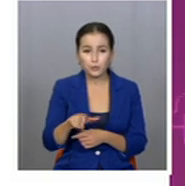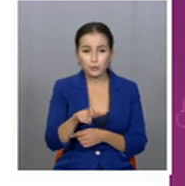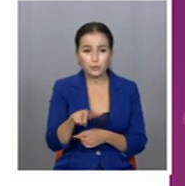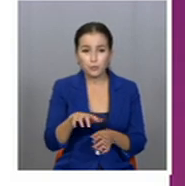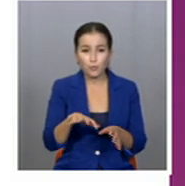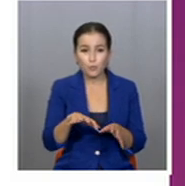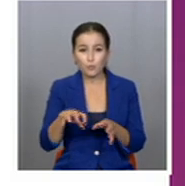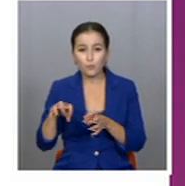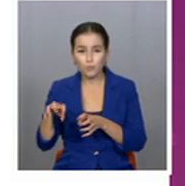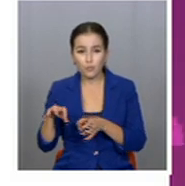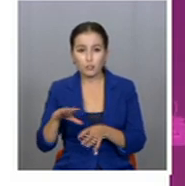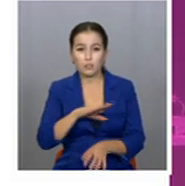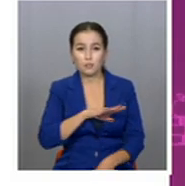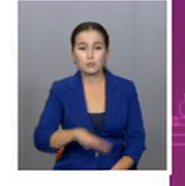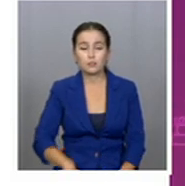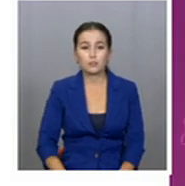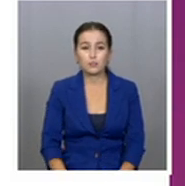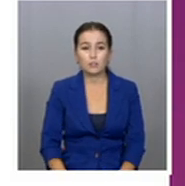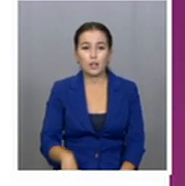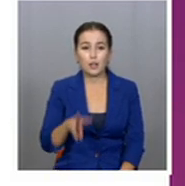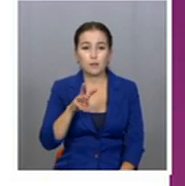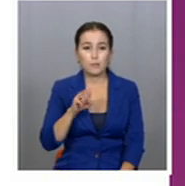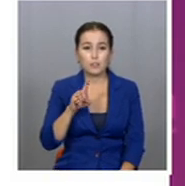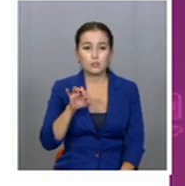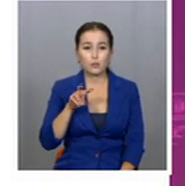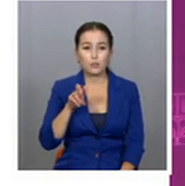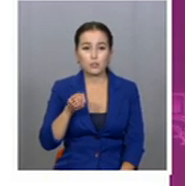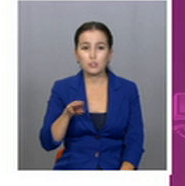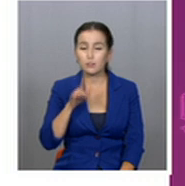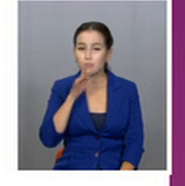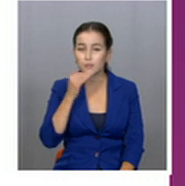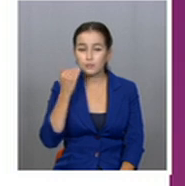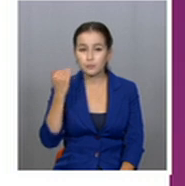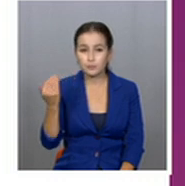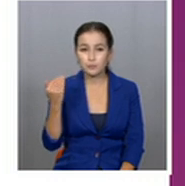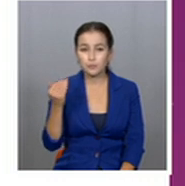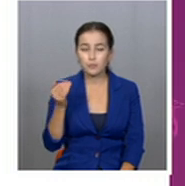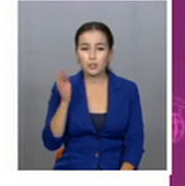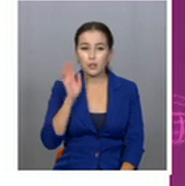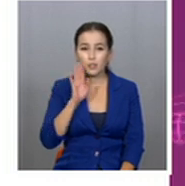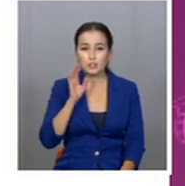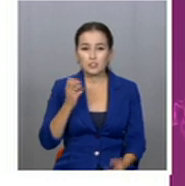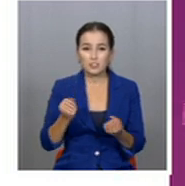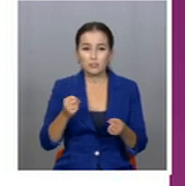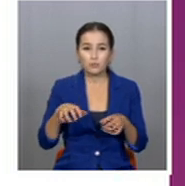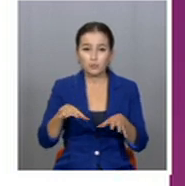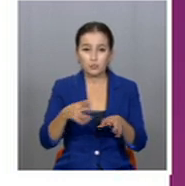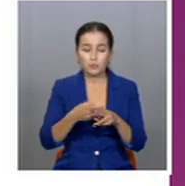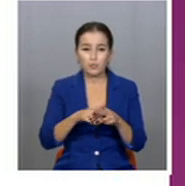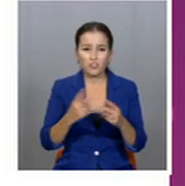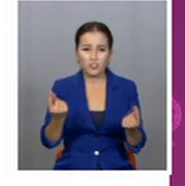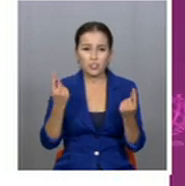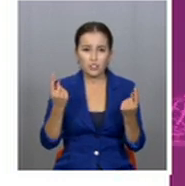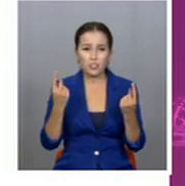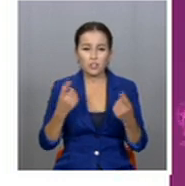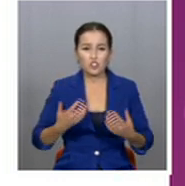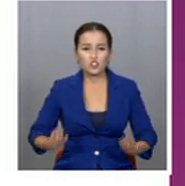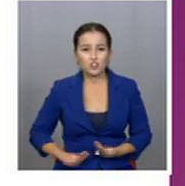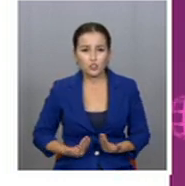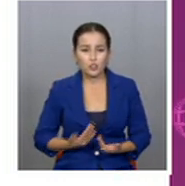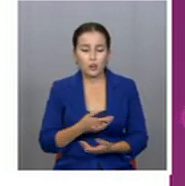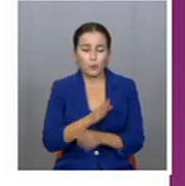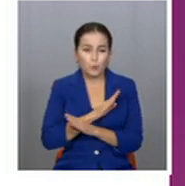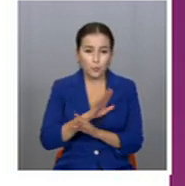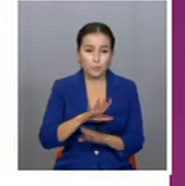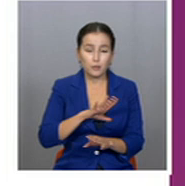қалды. Мезолит дәуірі. Мұз басу дәуірінде ірі аңдар қырылып қалған болатын.